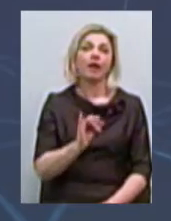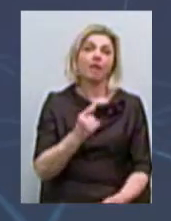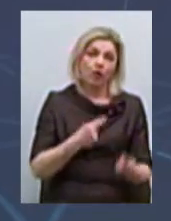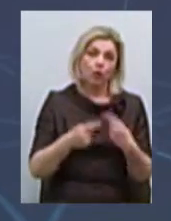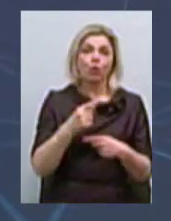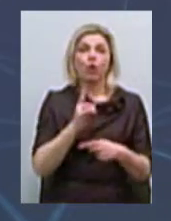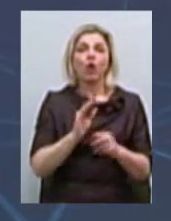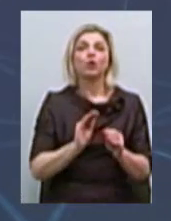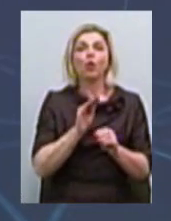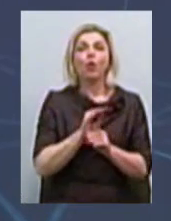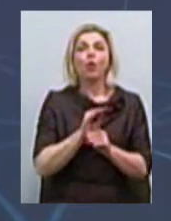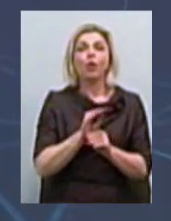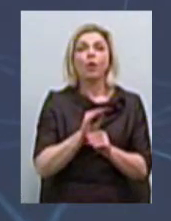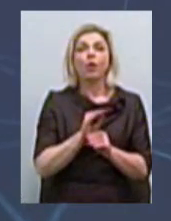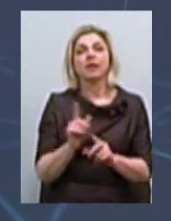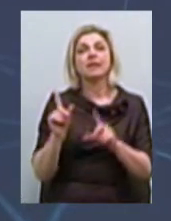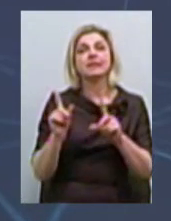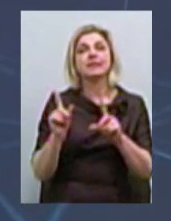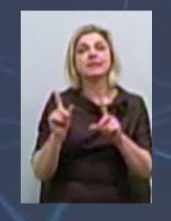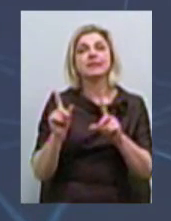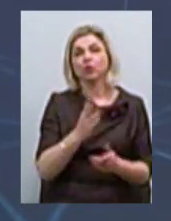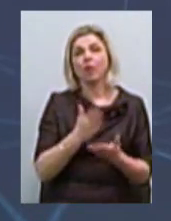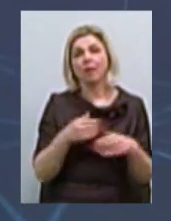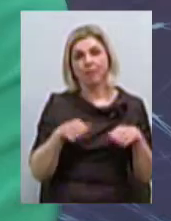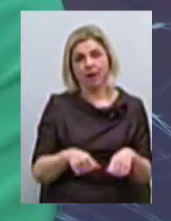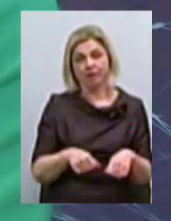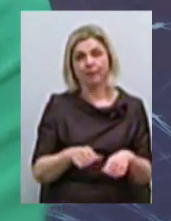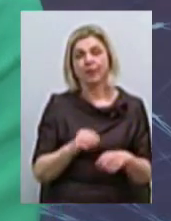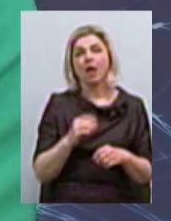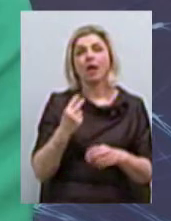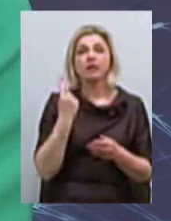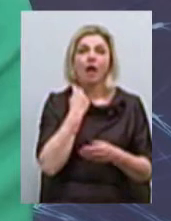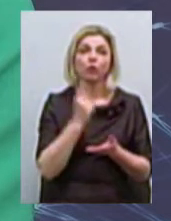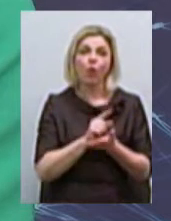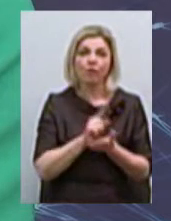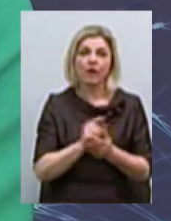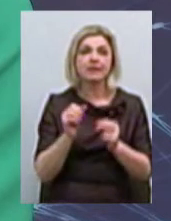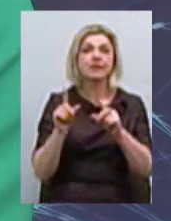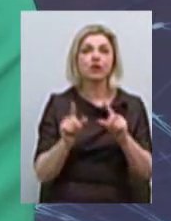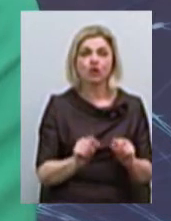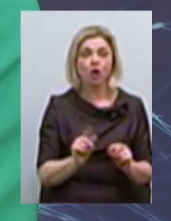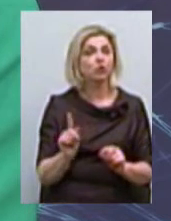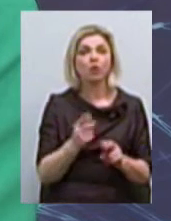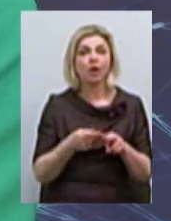до додаткової знижки. Хто має право нею скористатись, будь ласка. Що таке податкова знижка?